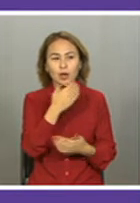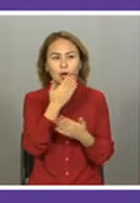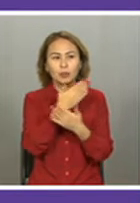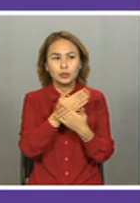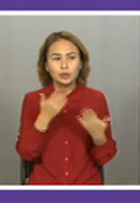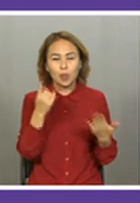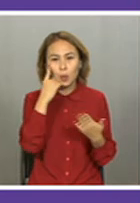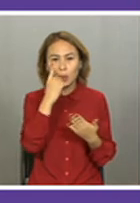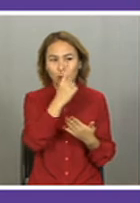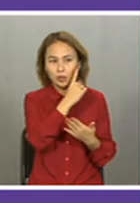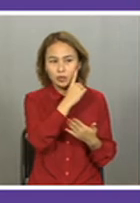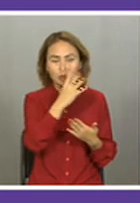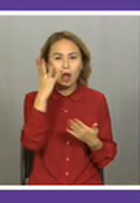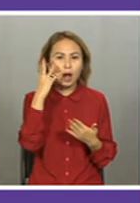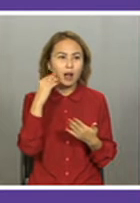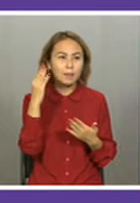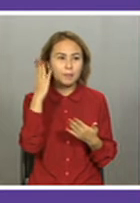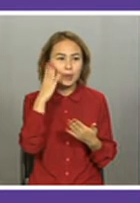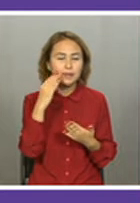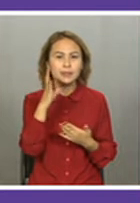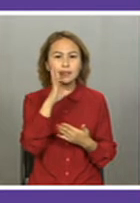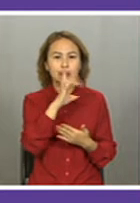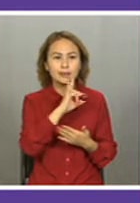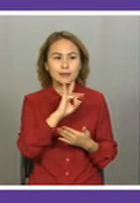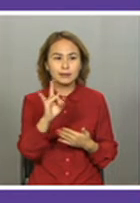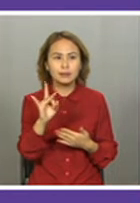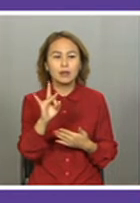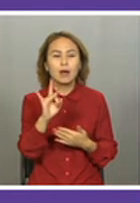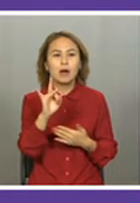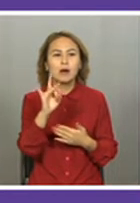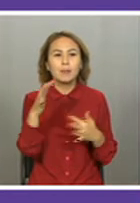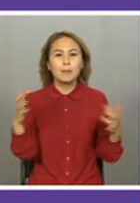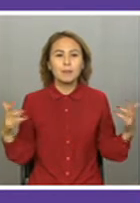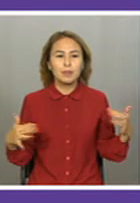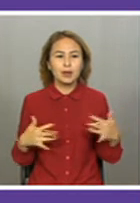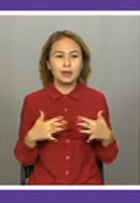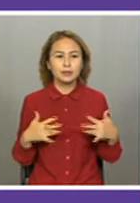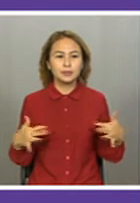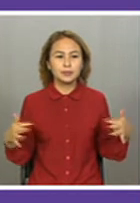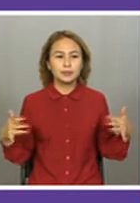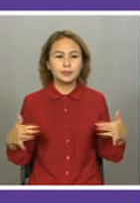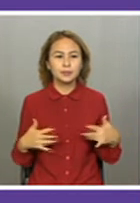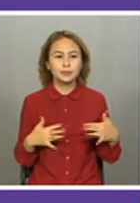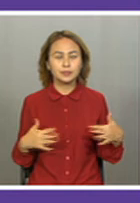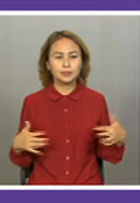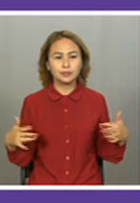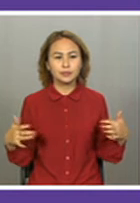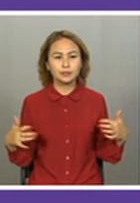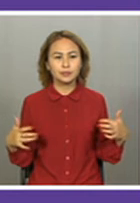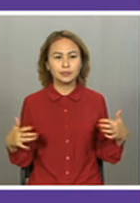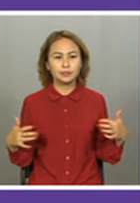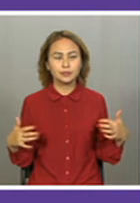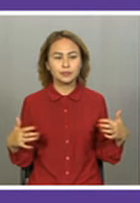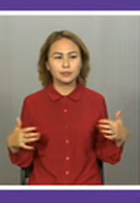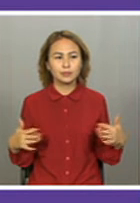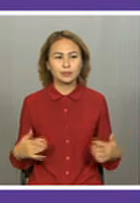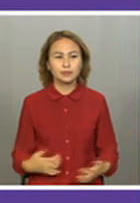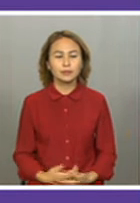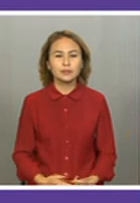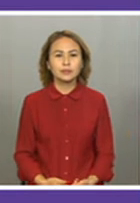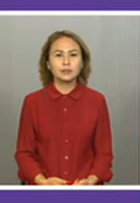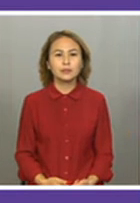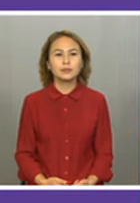көз, алма, ірімшік және бұл аспапты қалай атаймыз? Баян деп